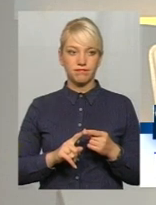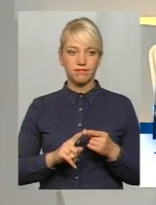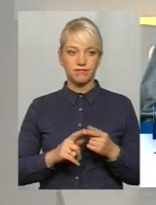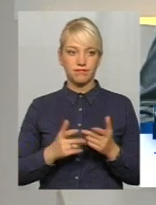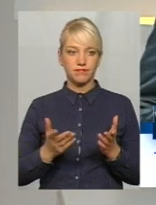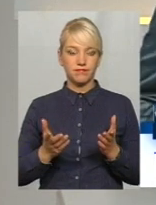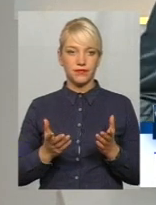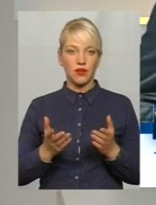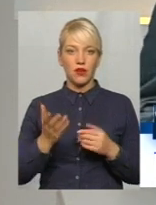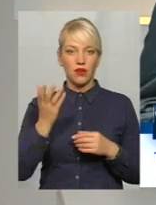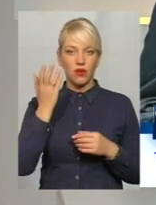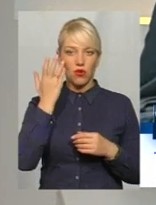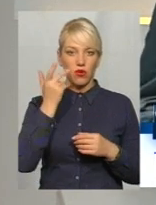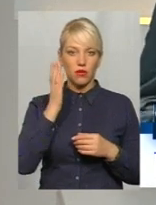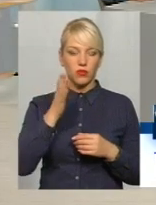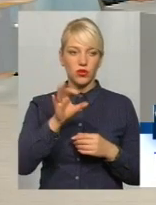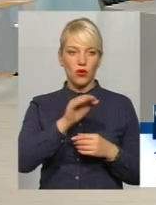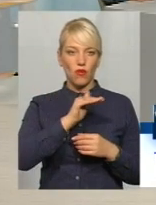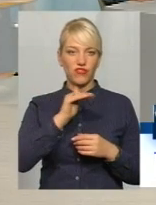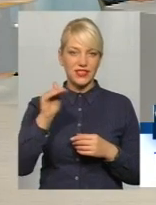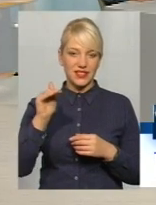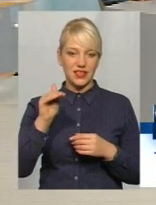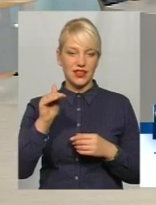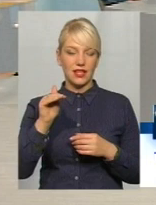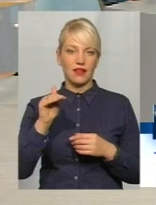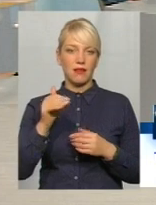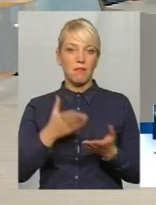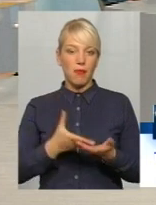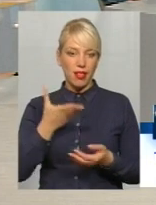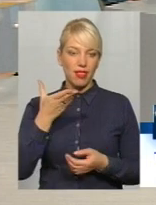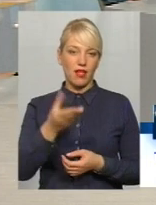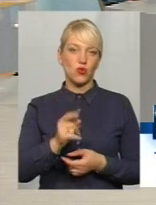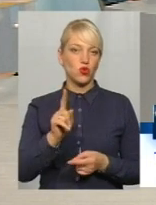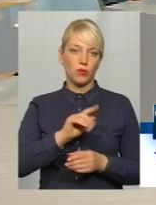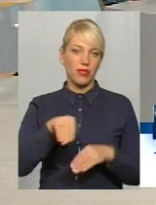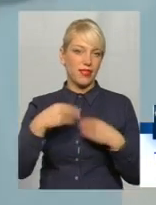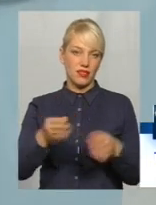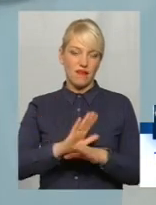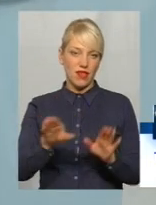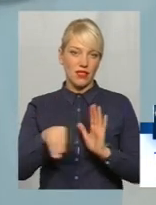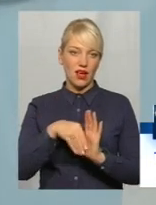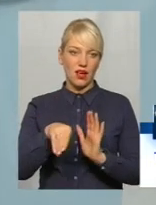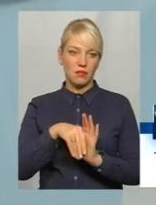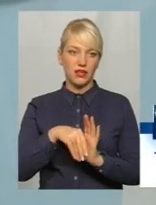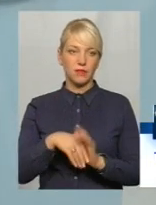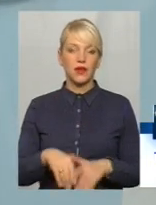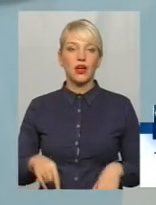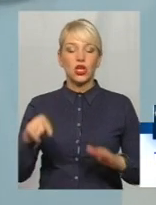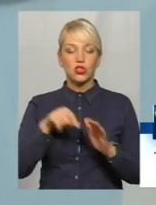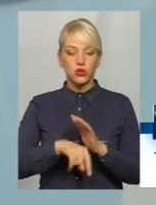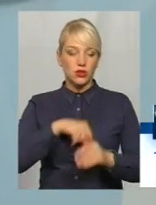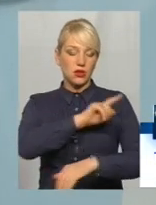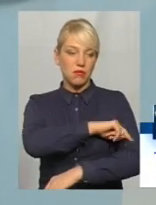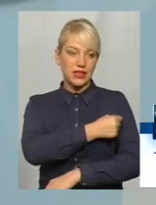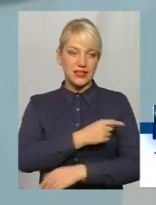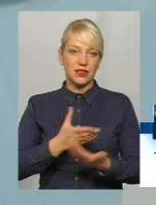Коли буде офіційно медицина платною, щоб не давати хабарів? Стосовно медицини платної, я